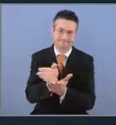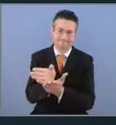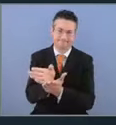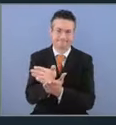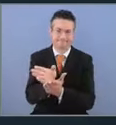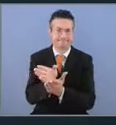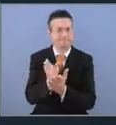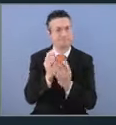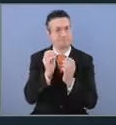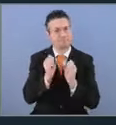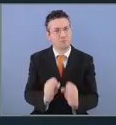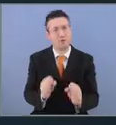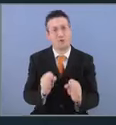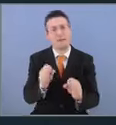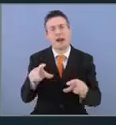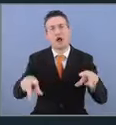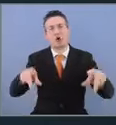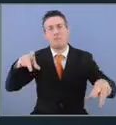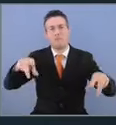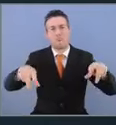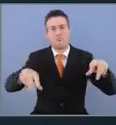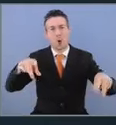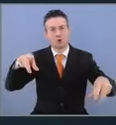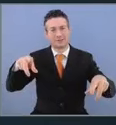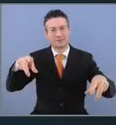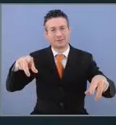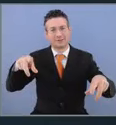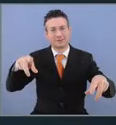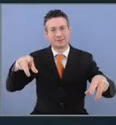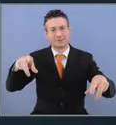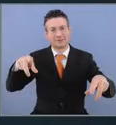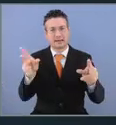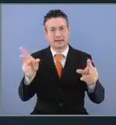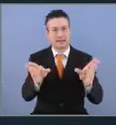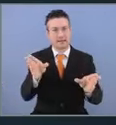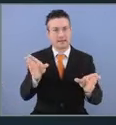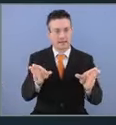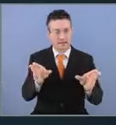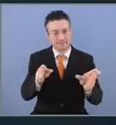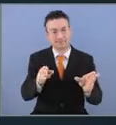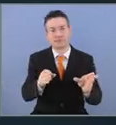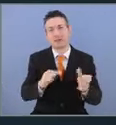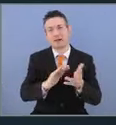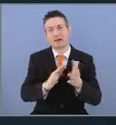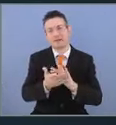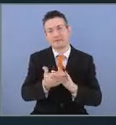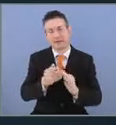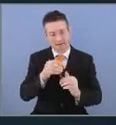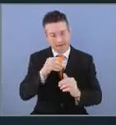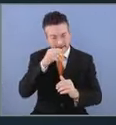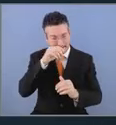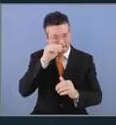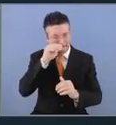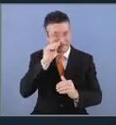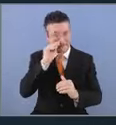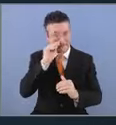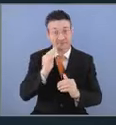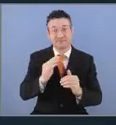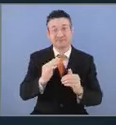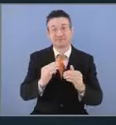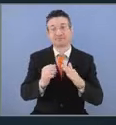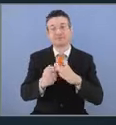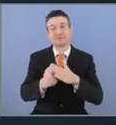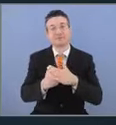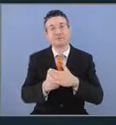efficientare il sistema della produzione agricola e renderlo più sostenibile. E si è fatto molto